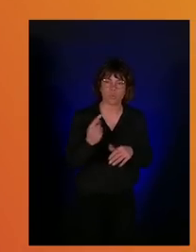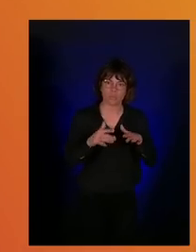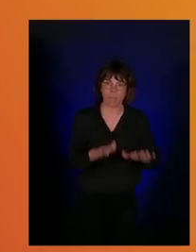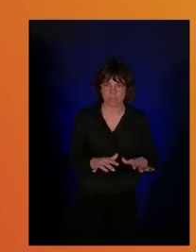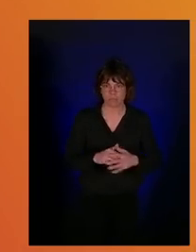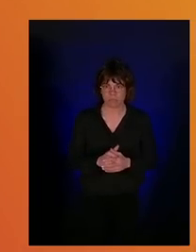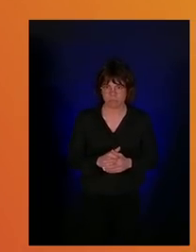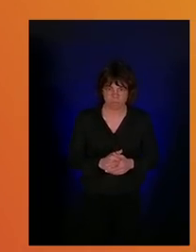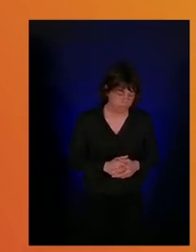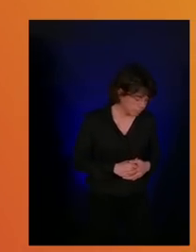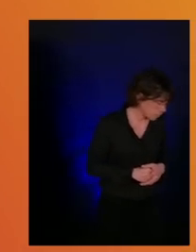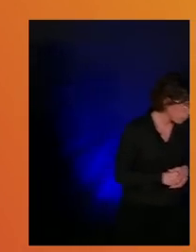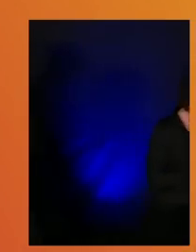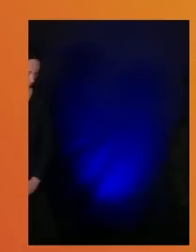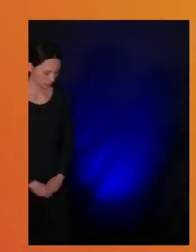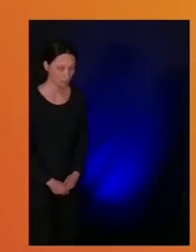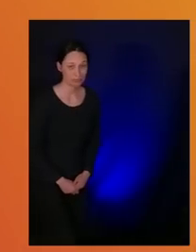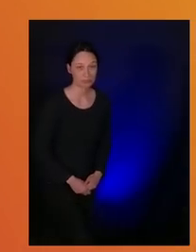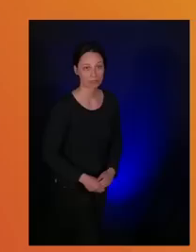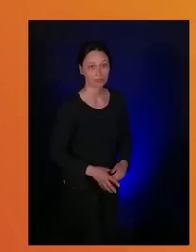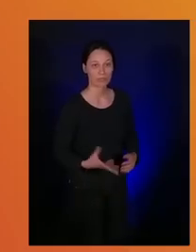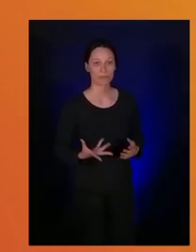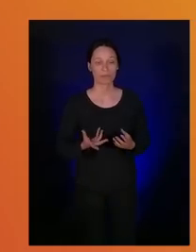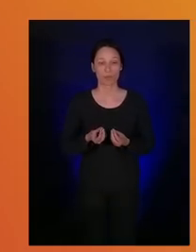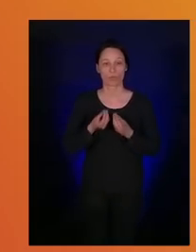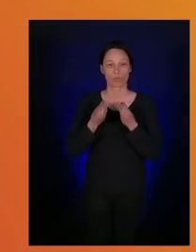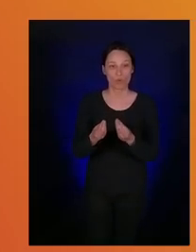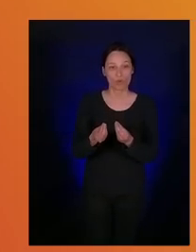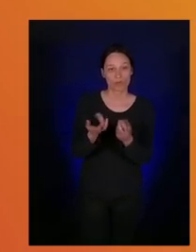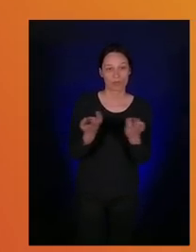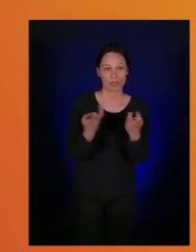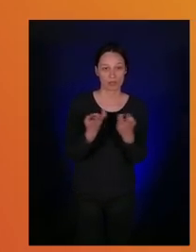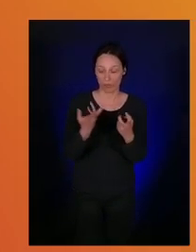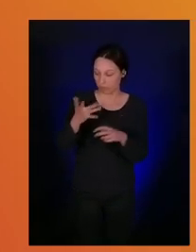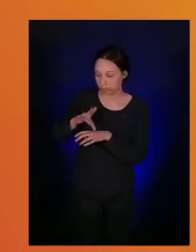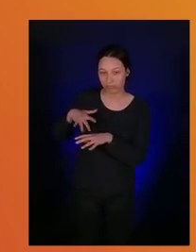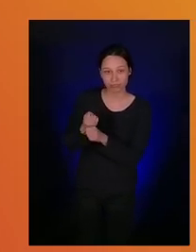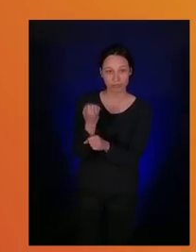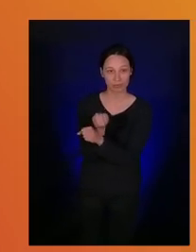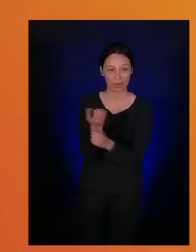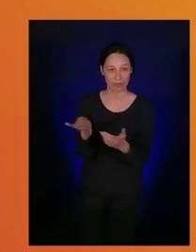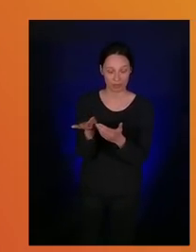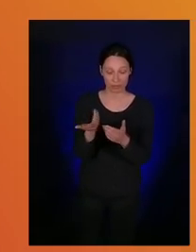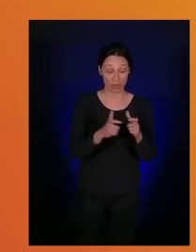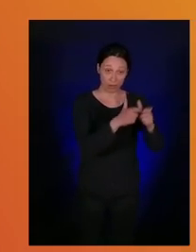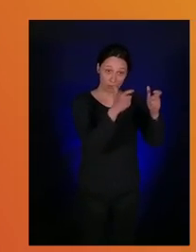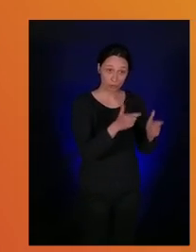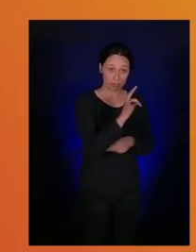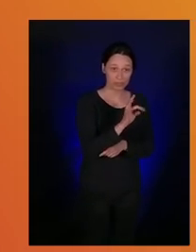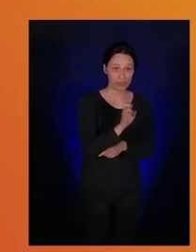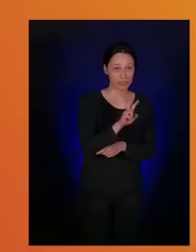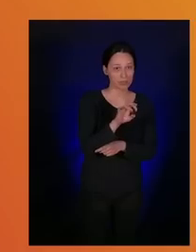rien d'autre. Voici quelques exemples concrets de victoires qu'on a eues dans le département. Donc on a l'entreprise Clestra,